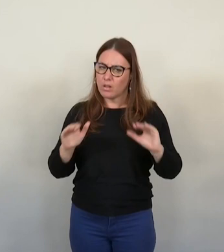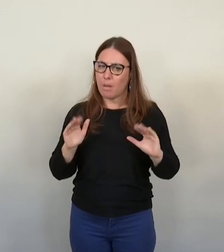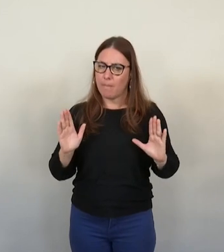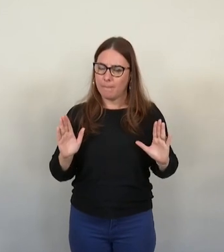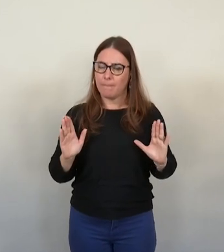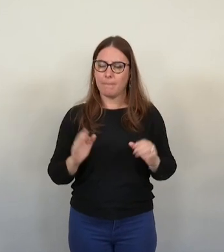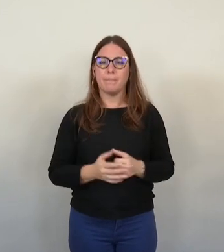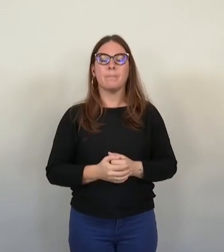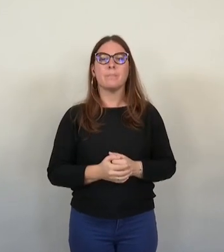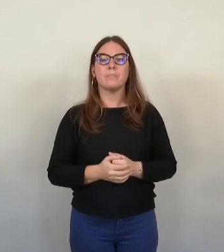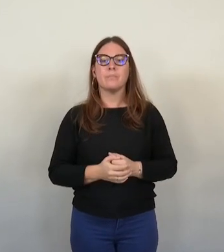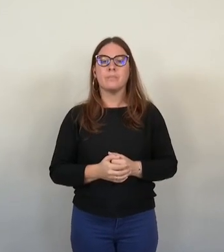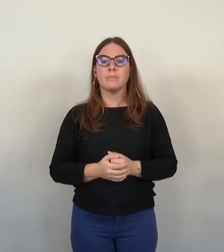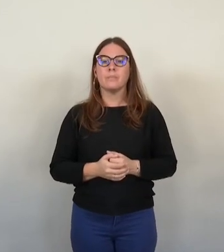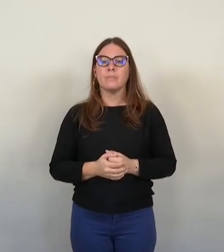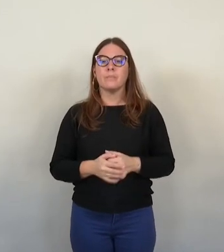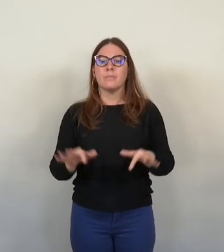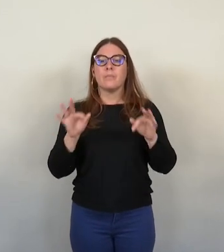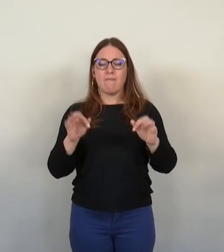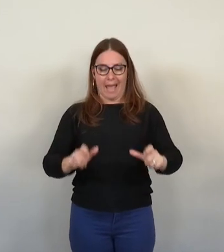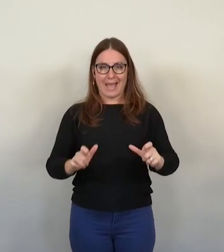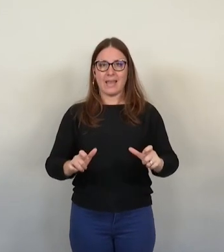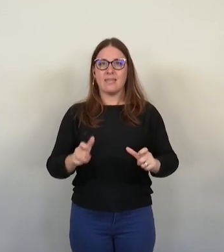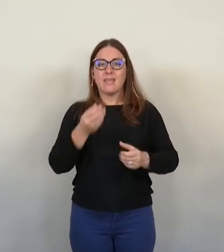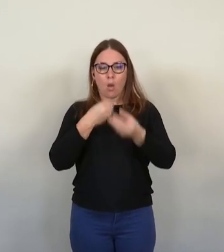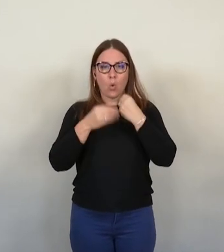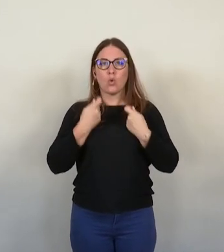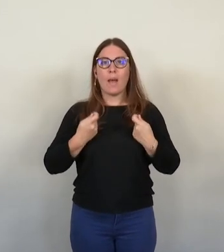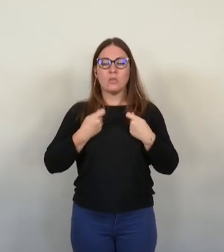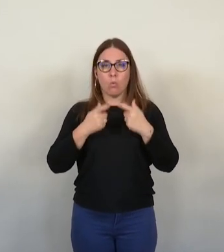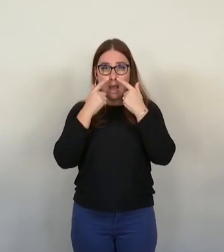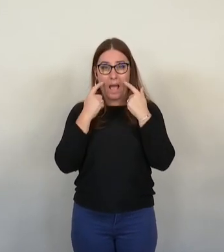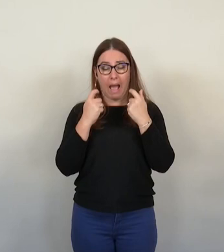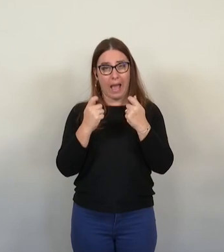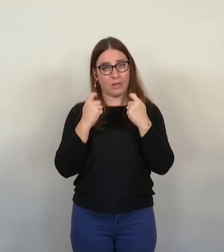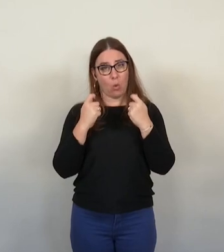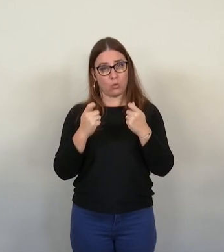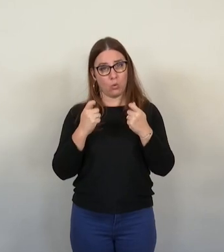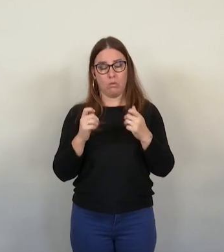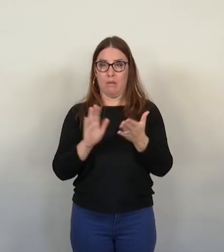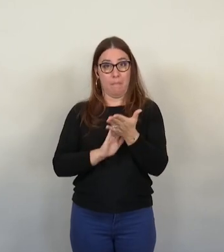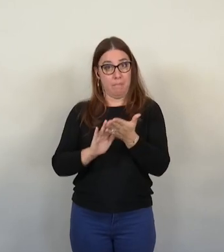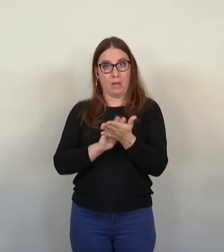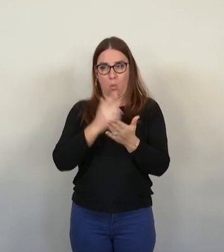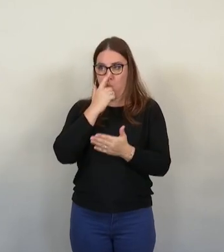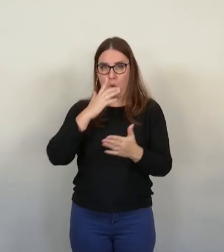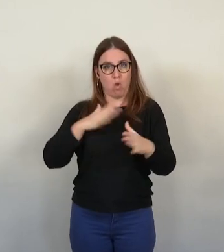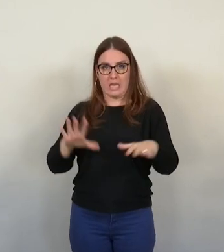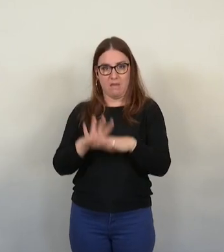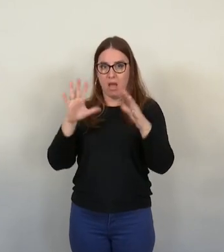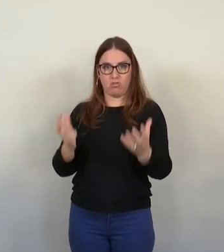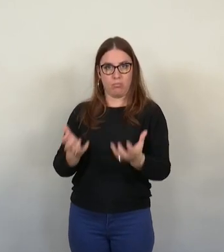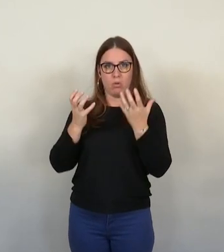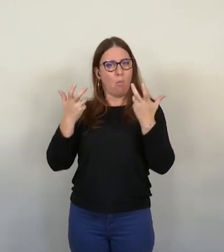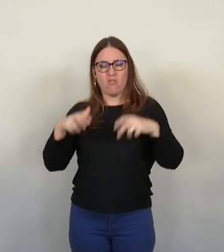l'ambition c'est concernant l'assiette et la consommation attention de pas tomber là encore je je trouve en tout cas moi c'est pas comme ça que j'ai